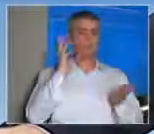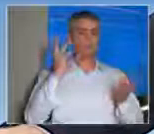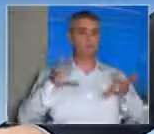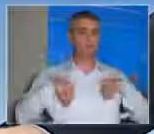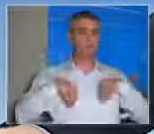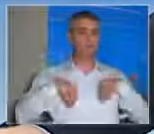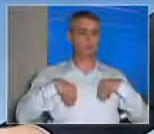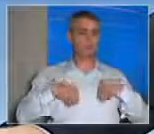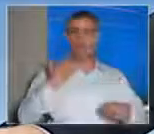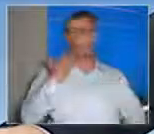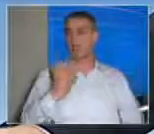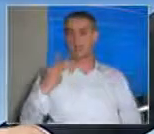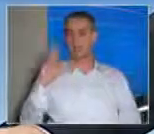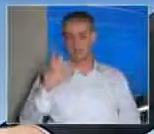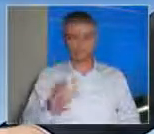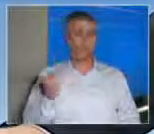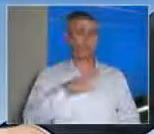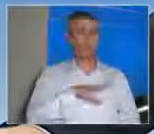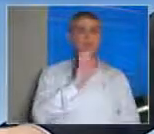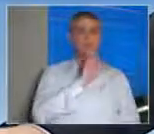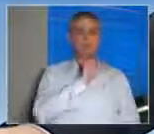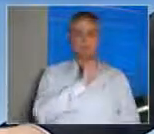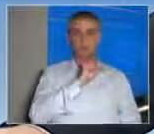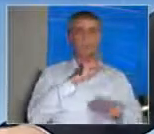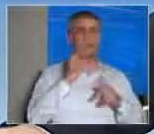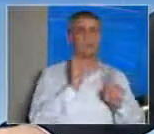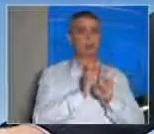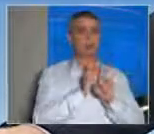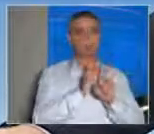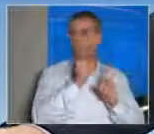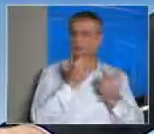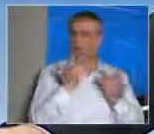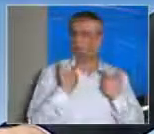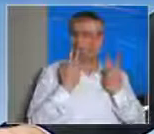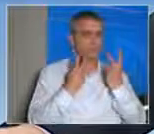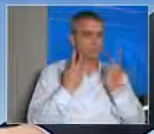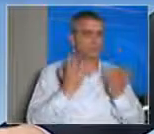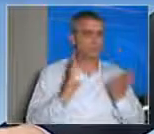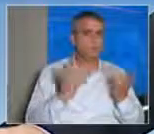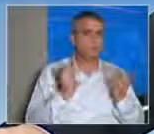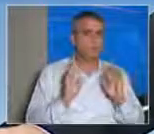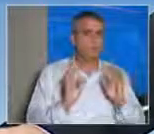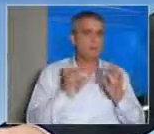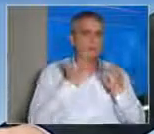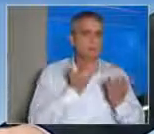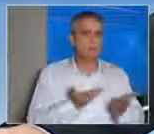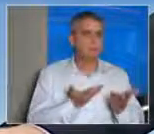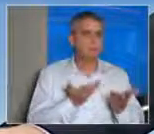שהושגה הסכמה בין הרב רפי פרץ לבצלאל סמוטריץ' בסוגיית החסינות. קודם כל, תן לנו את האינפורמציה, מה באמת הסיפור?